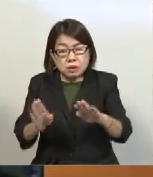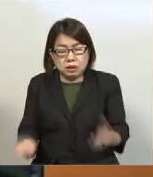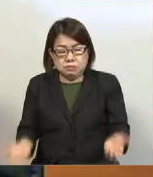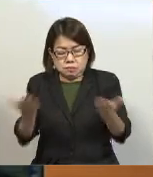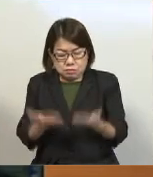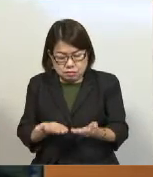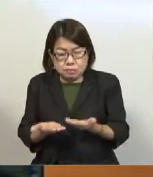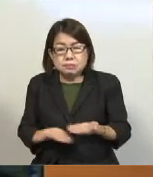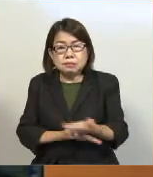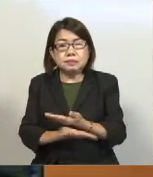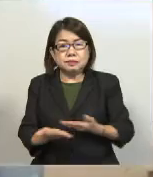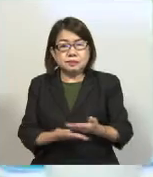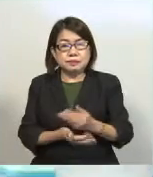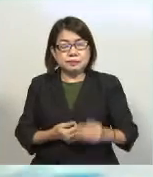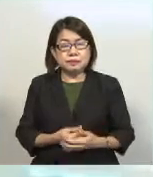ด้วย